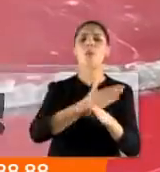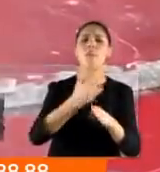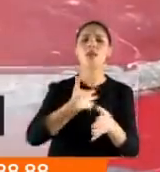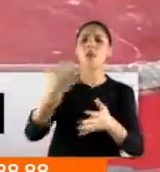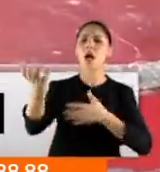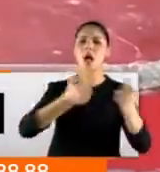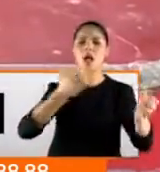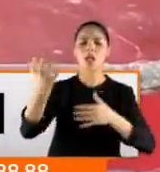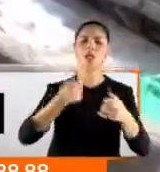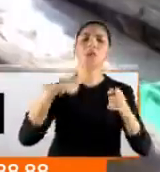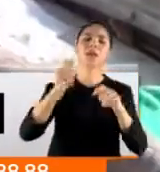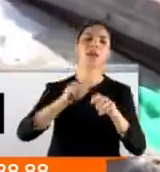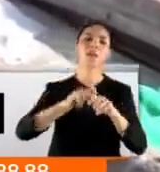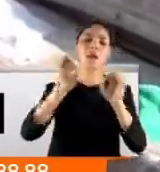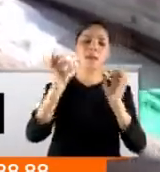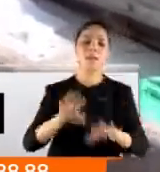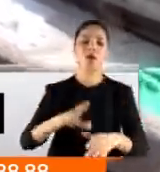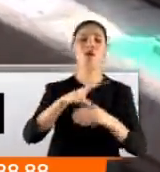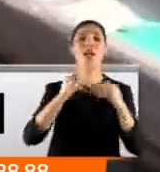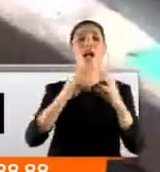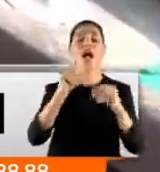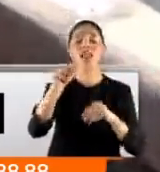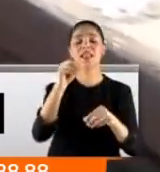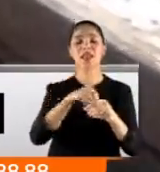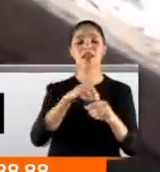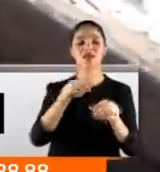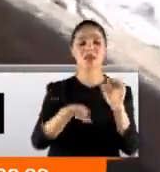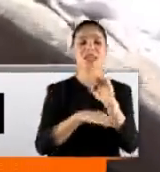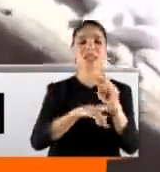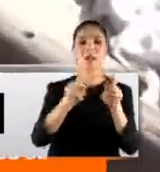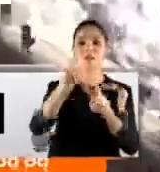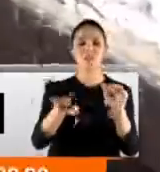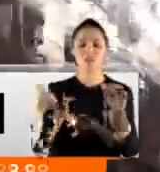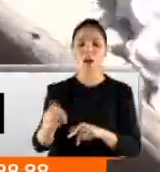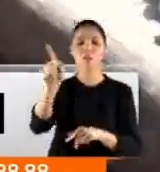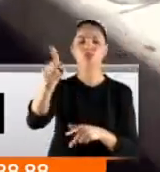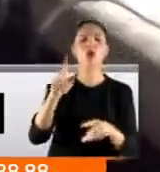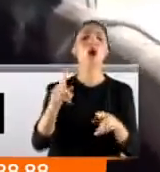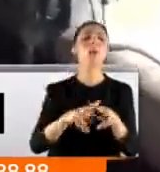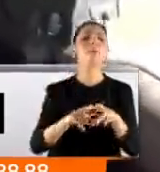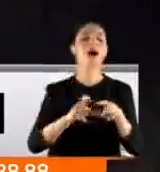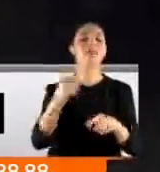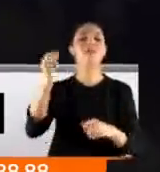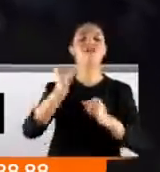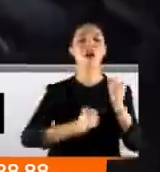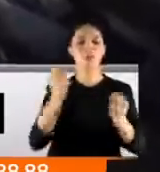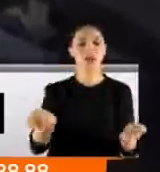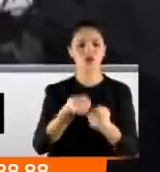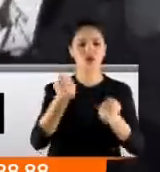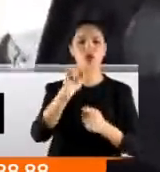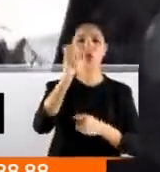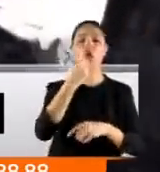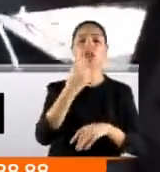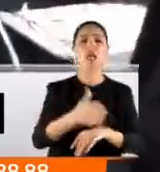aldım. Kendi imkanı yapmaya başladım. Adana'nın Aladağ ilçesinde yaşayan Mahmut Demir maden fabrikasında çalışıyordu. 9 yıl önce